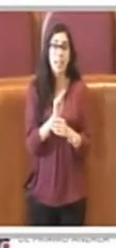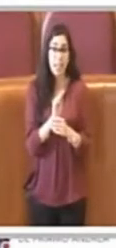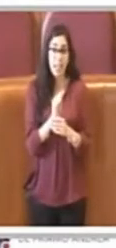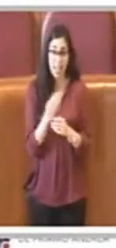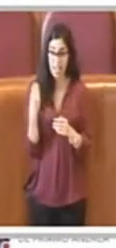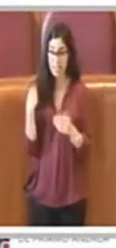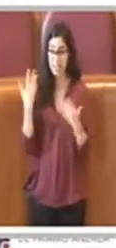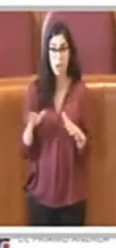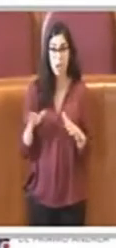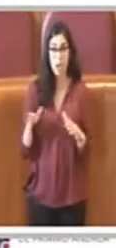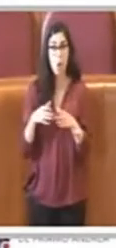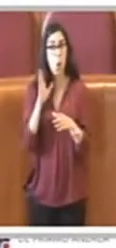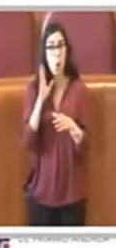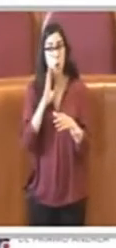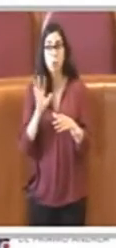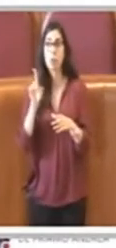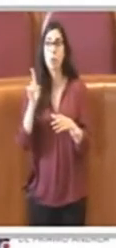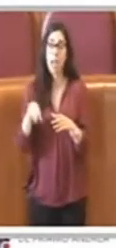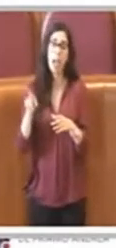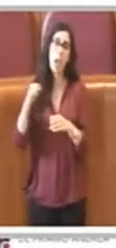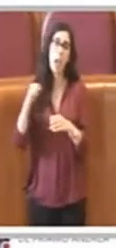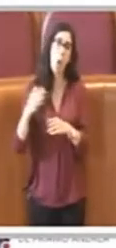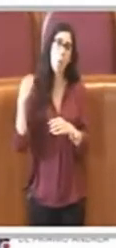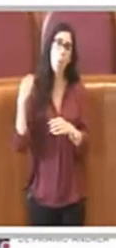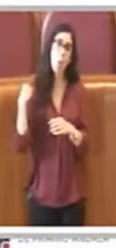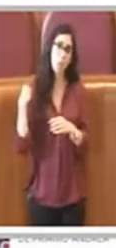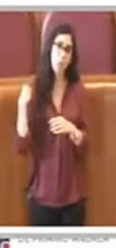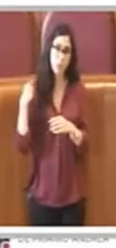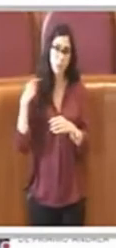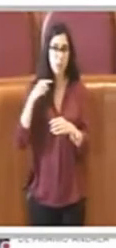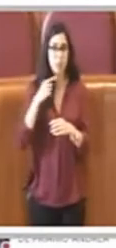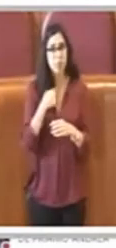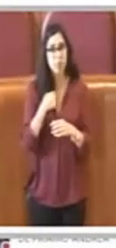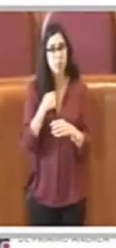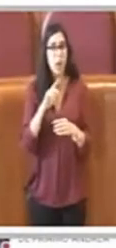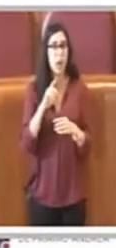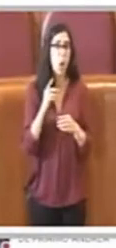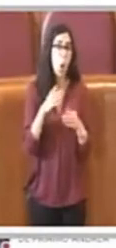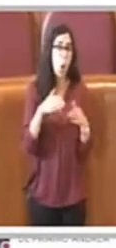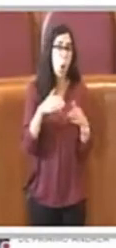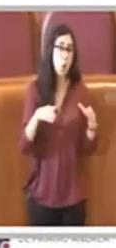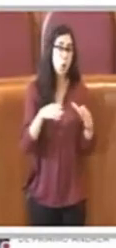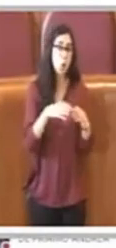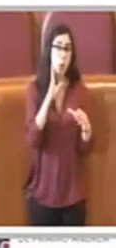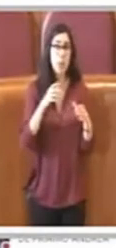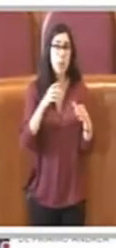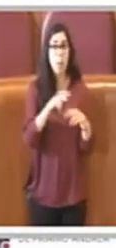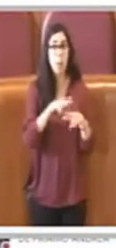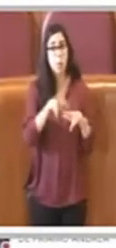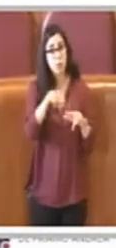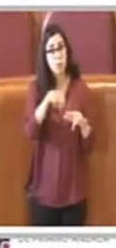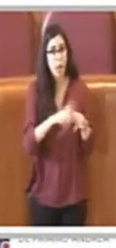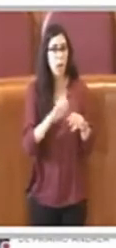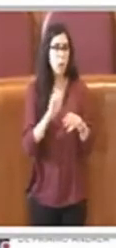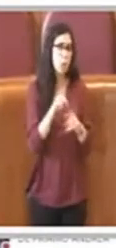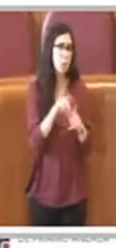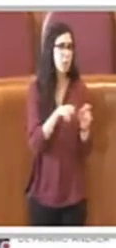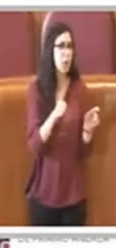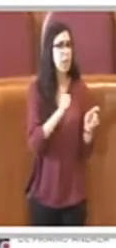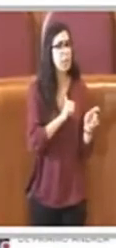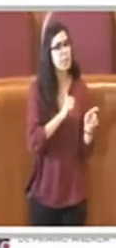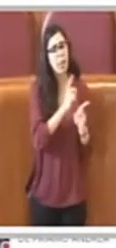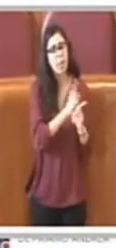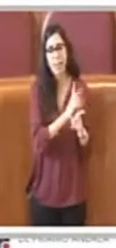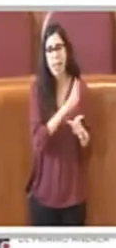di aprire il voto in consulta municipale a tutti i singoli, indipendentemente dal fatto che siano associati o meno, nasce proprio